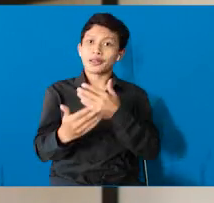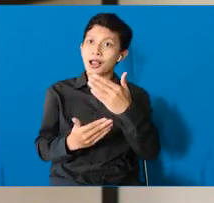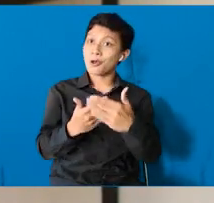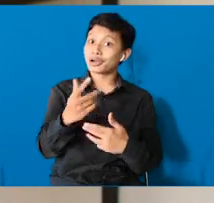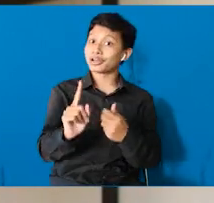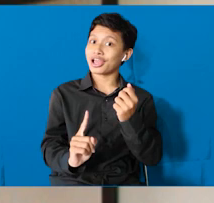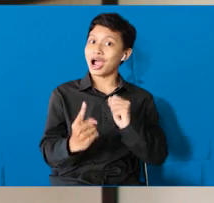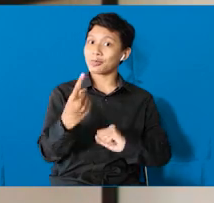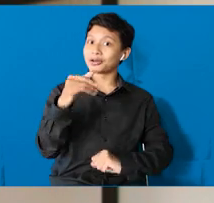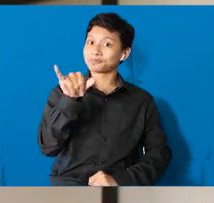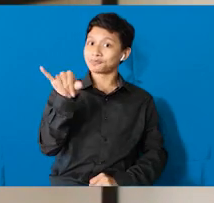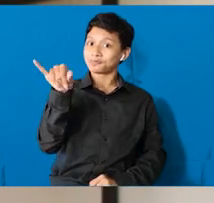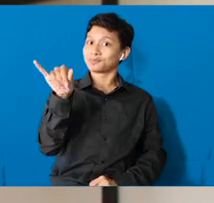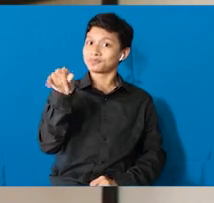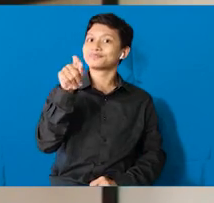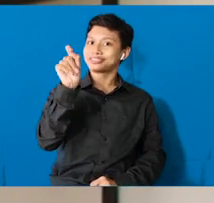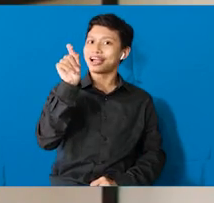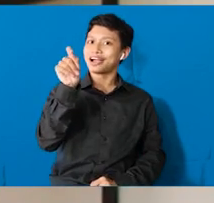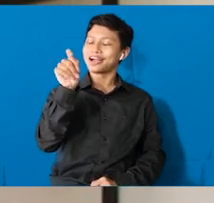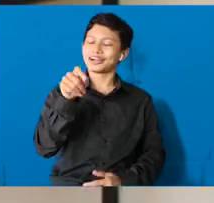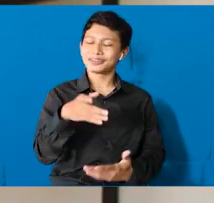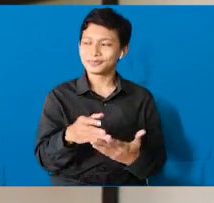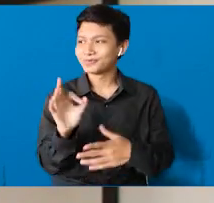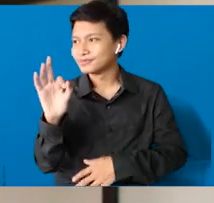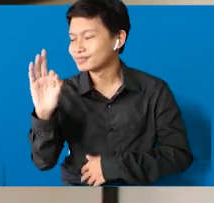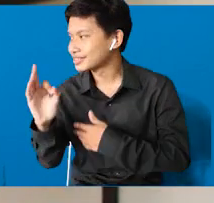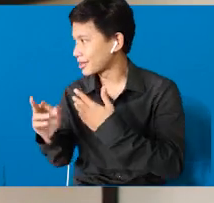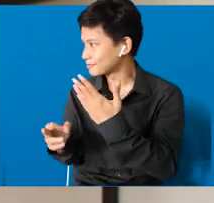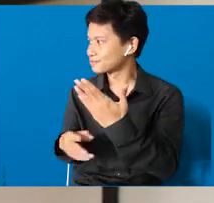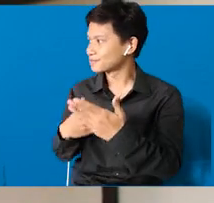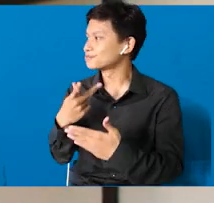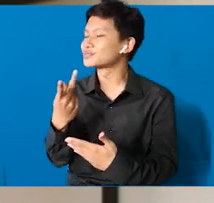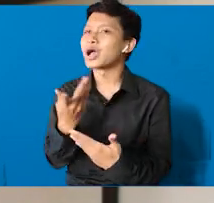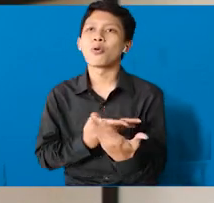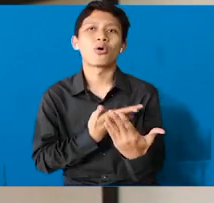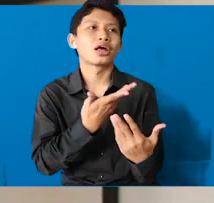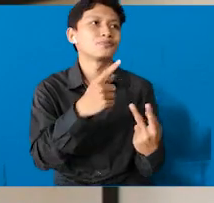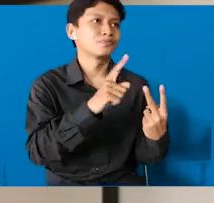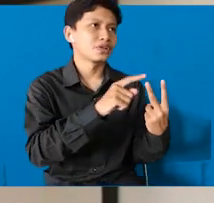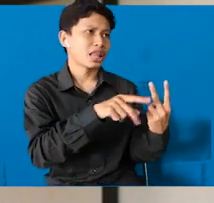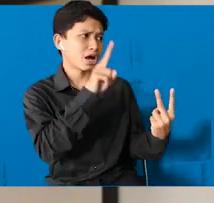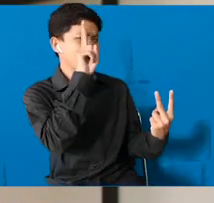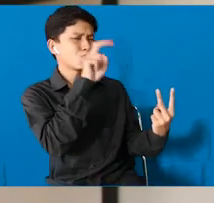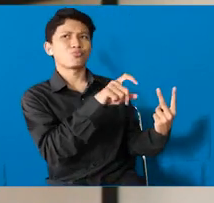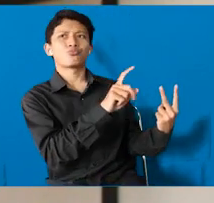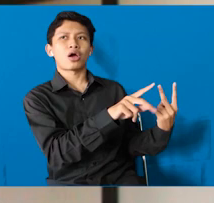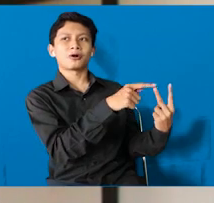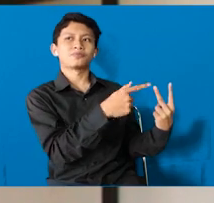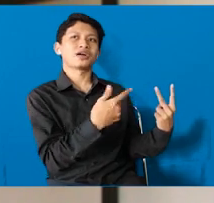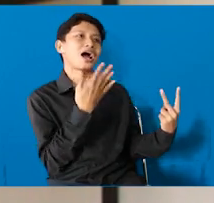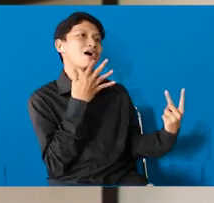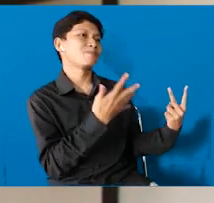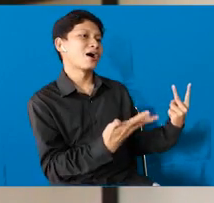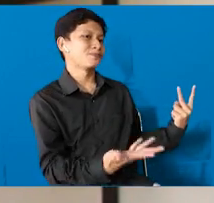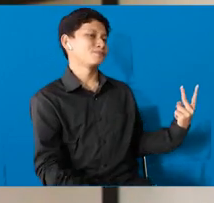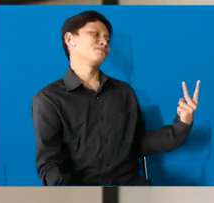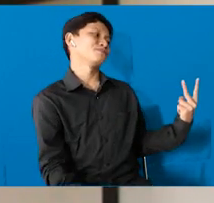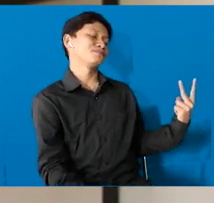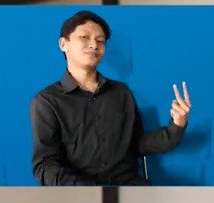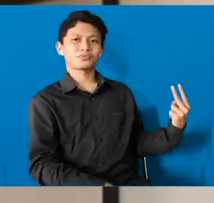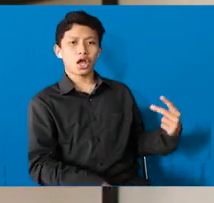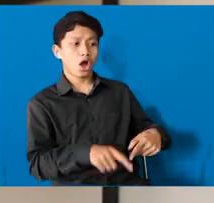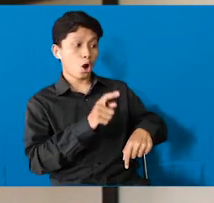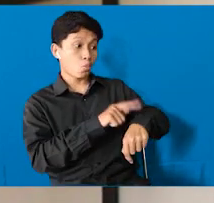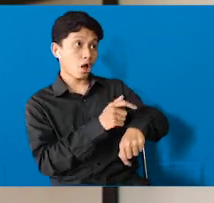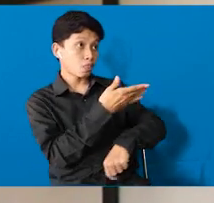dilakukan dari awal, gitu ya. Baik, kita akan lanjutkan ke pertanyaan berikutnya, Ibu. Nah,